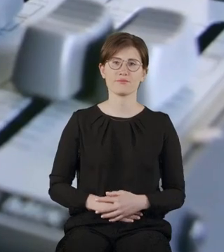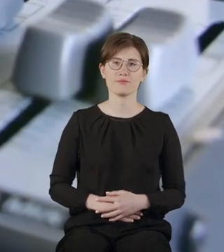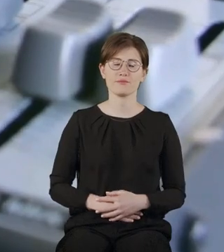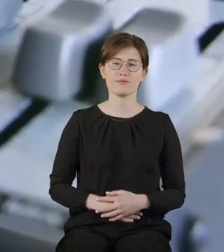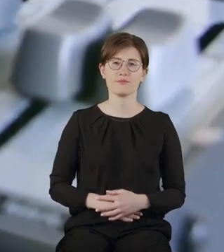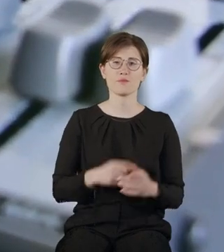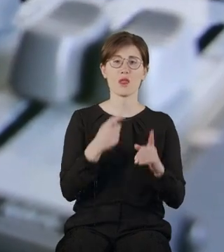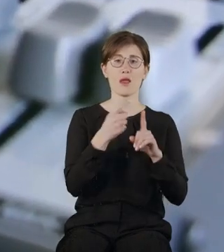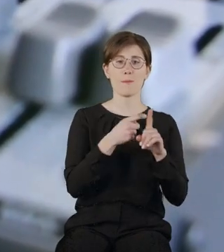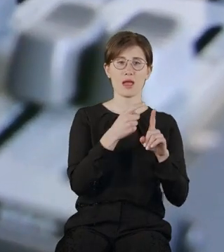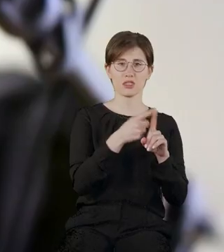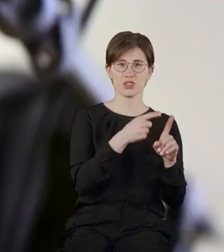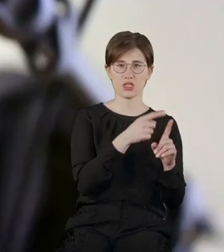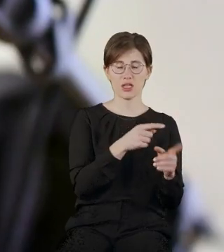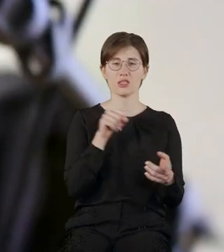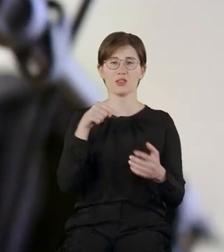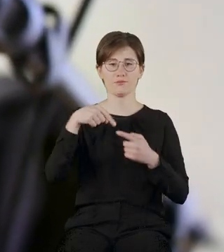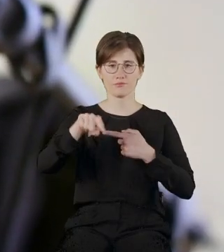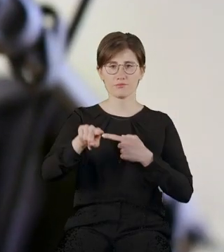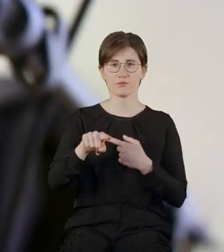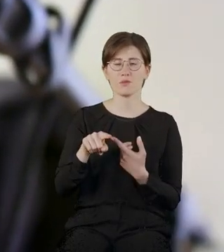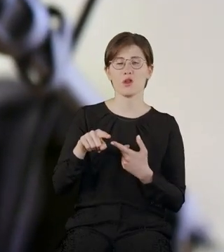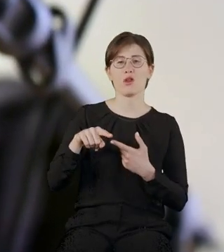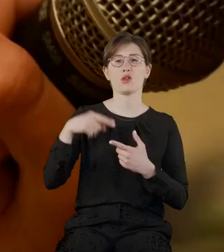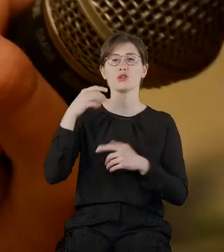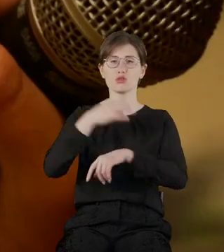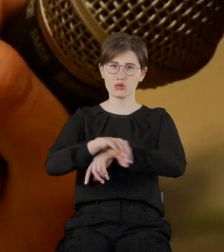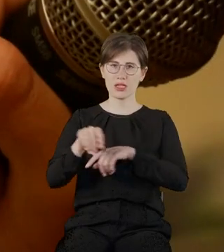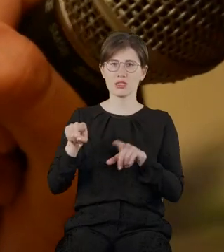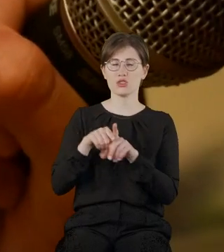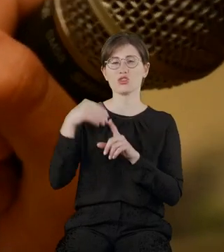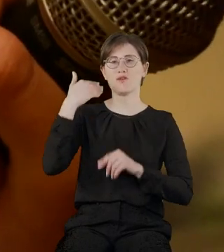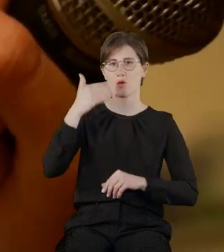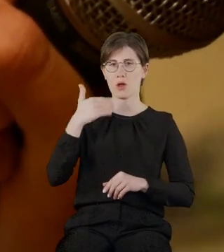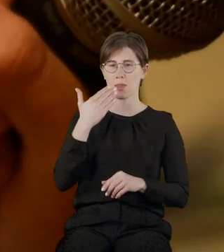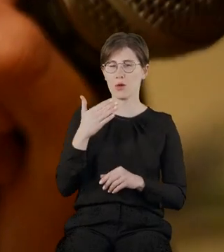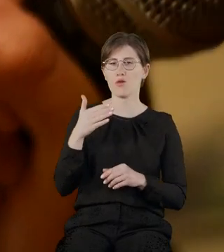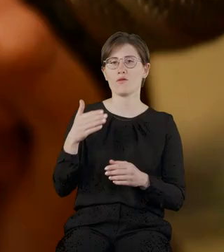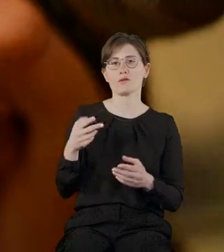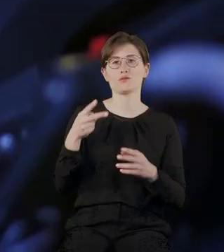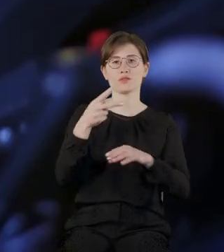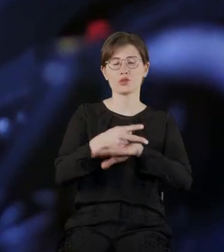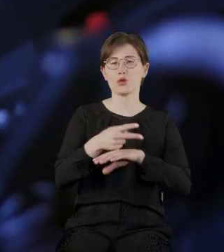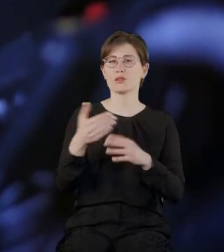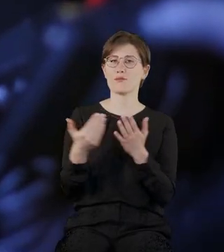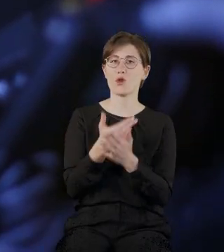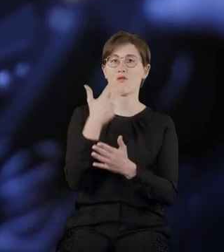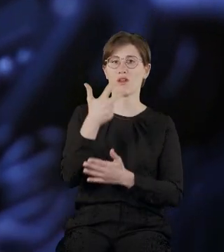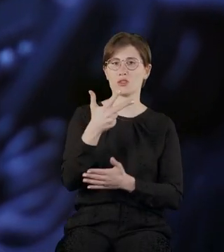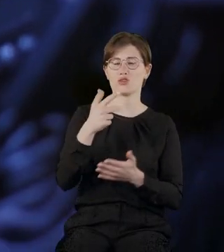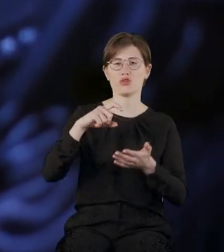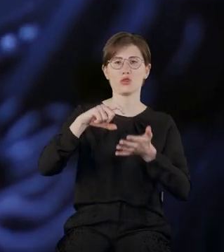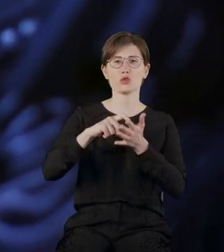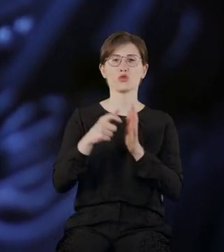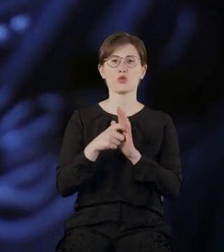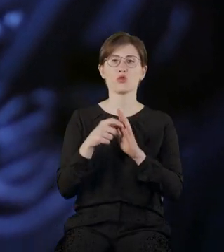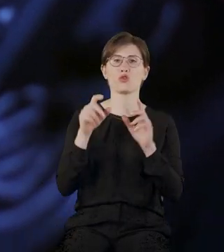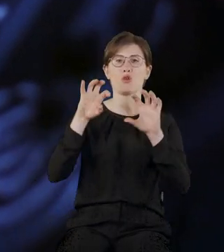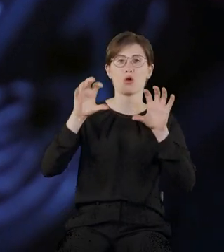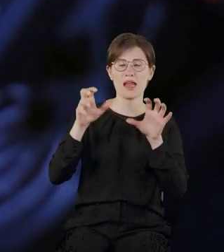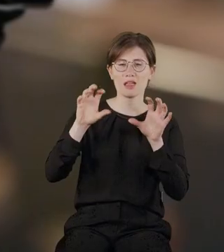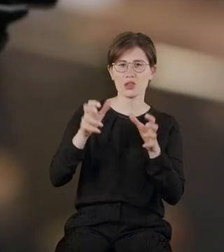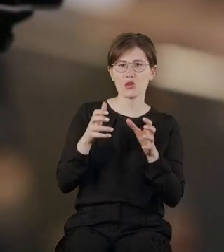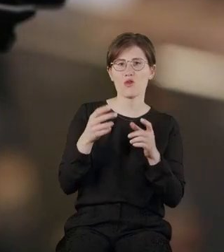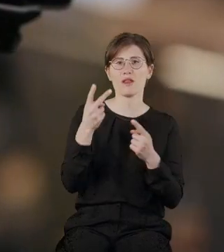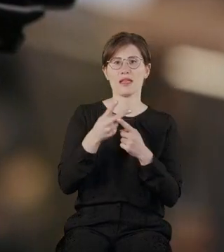Od października do dyspozycji studentów i wykładowców zostaną oddane 3 nowe pomieszczenia: studio radiowe, telewizyjne i